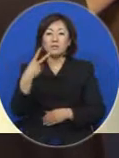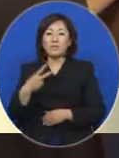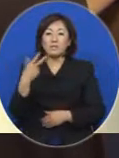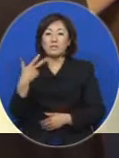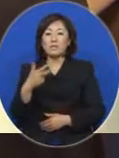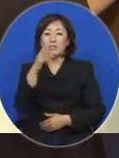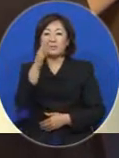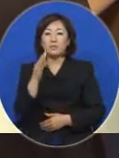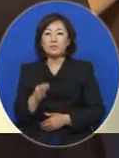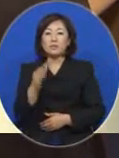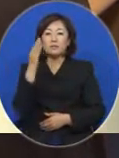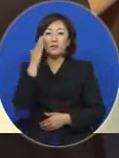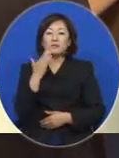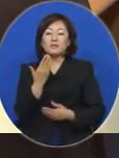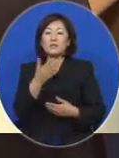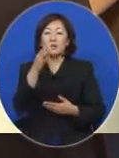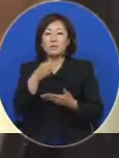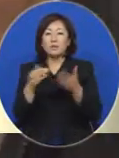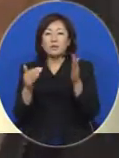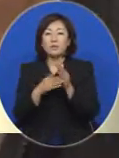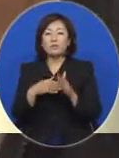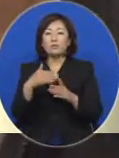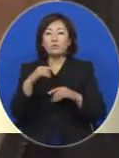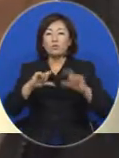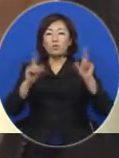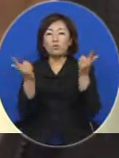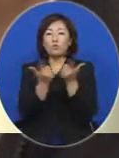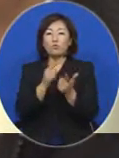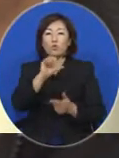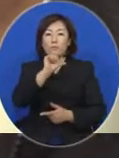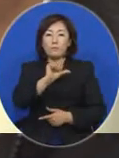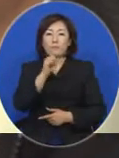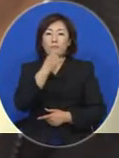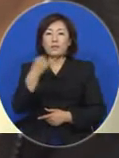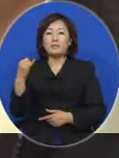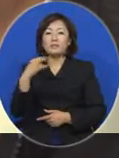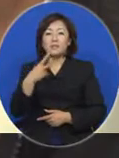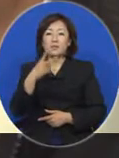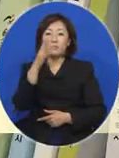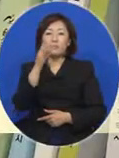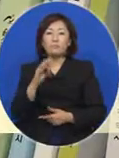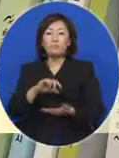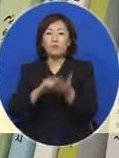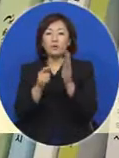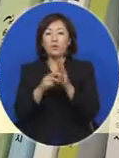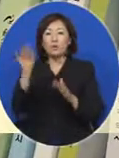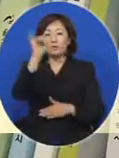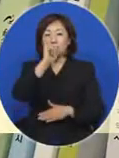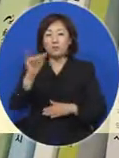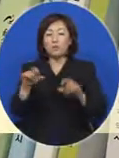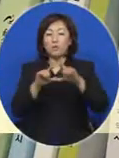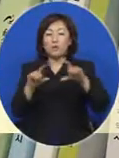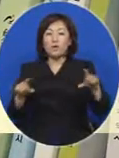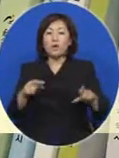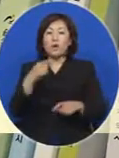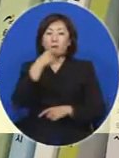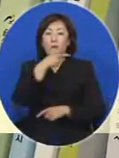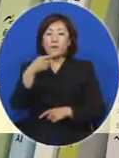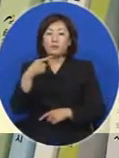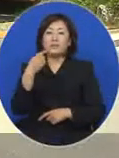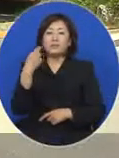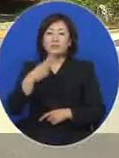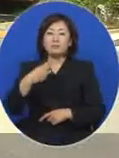2.27%로 흑자였고 동구와 북구는 마이너스 2%대와 마이너스 1%대로 전국 자치구 평균인